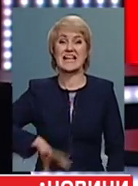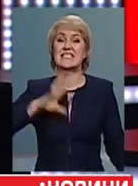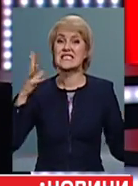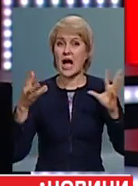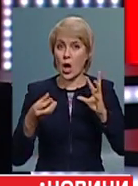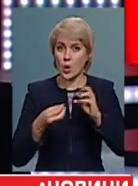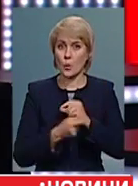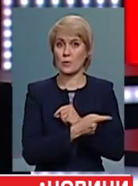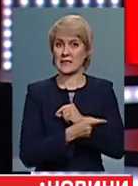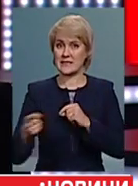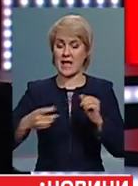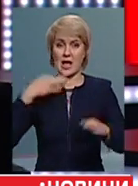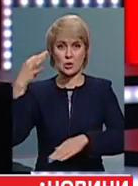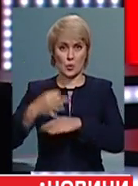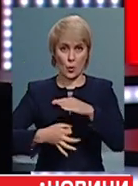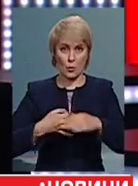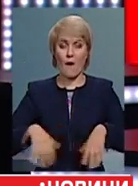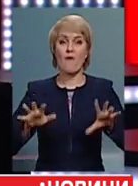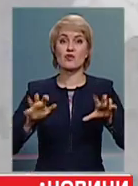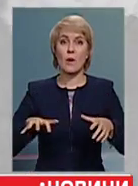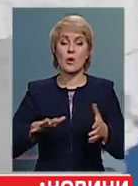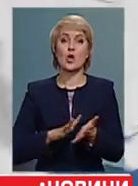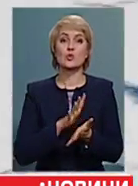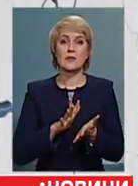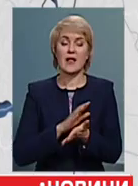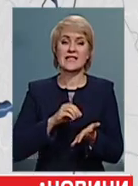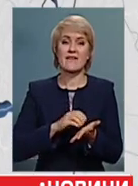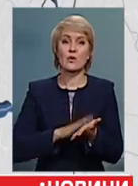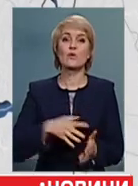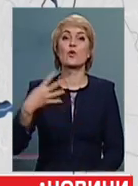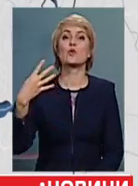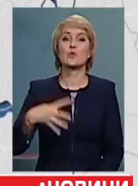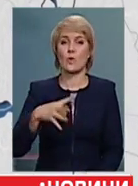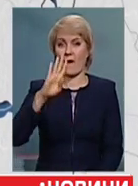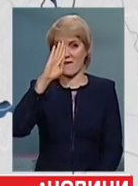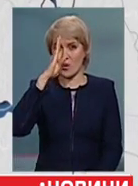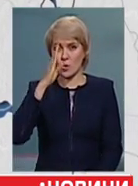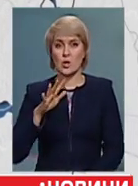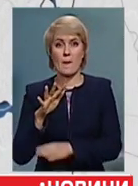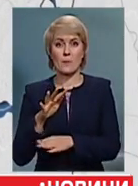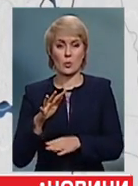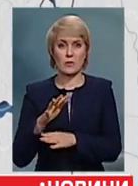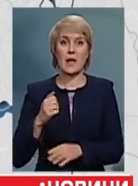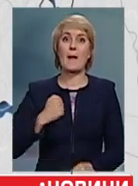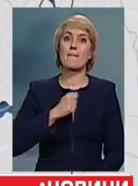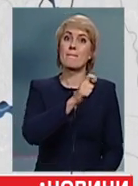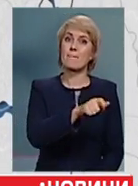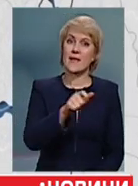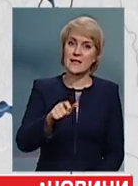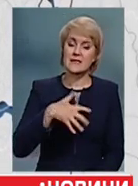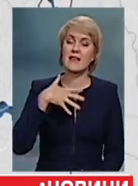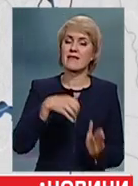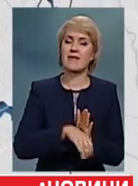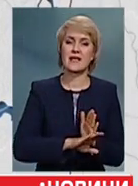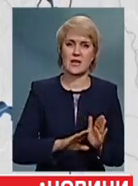за добу у штабних журналах зафіксовано 40 ворожих провокацій. Ніхто з бійців не загинув, але поранених 6, йдеться у зведеннях із